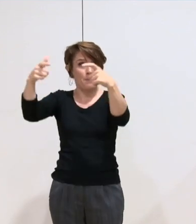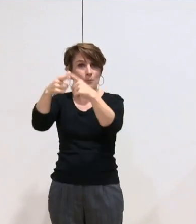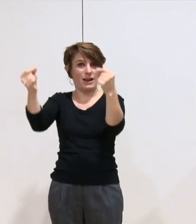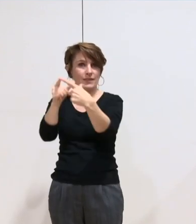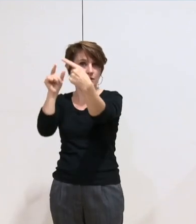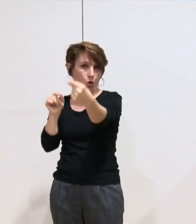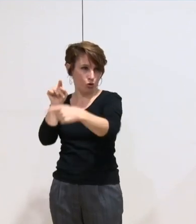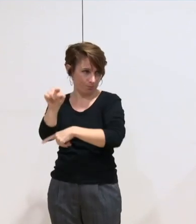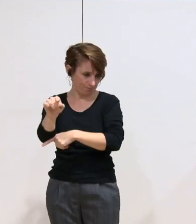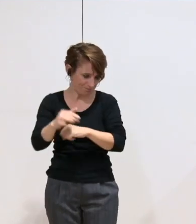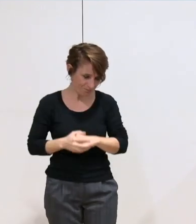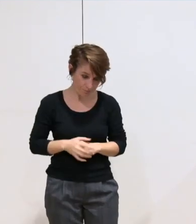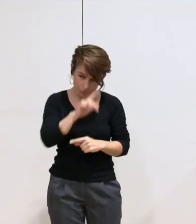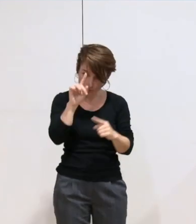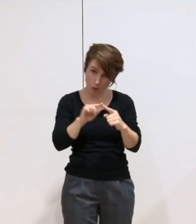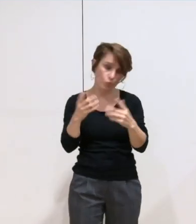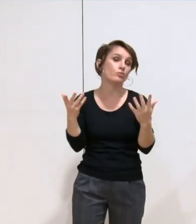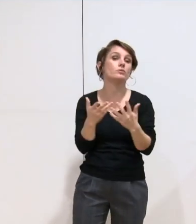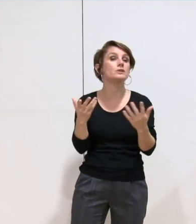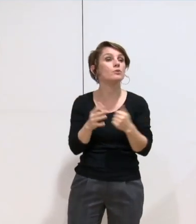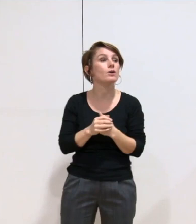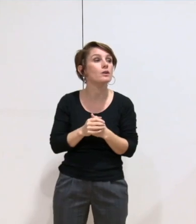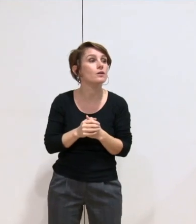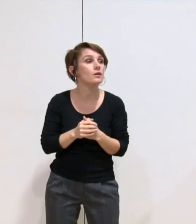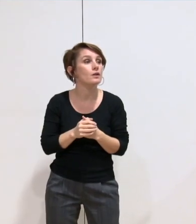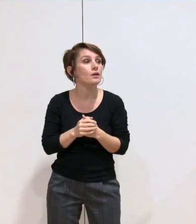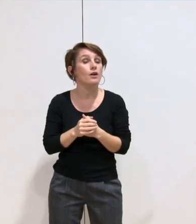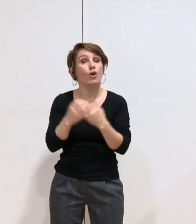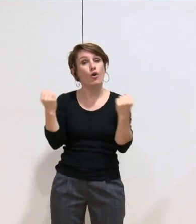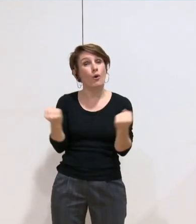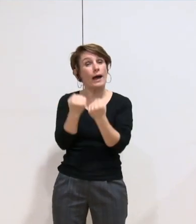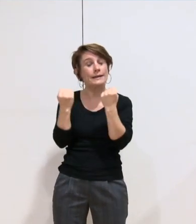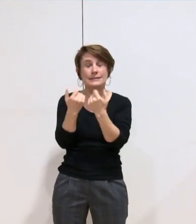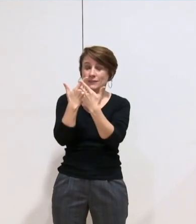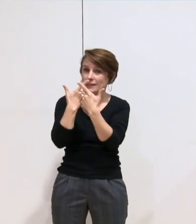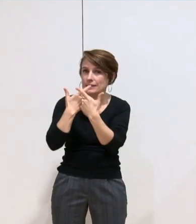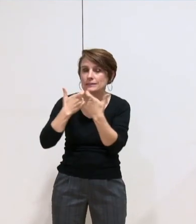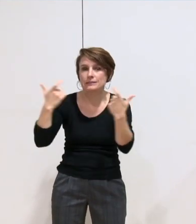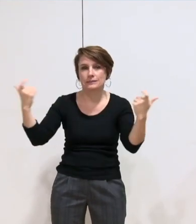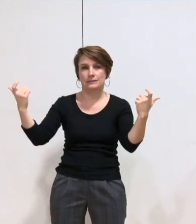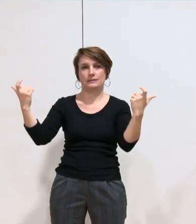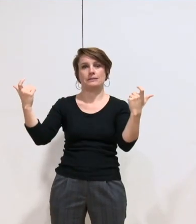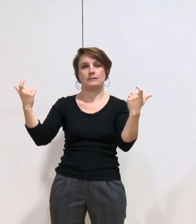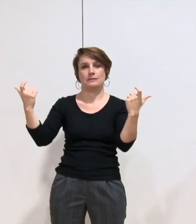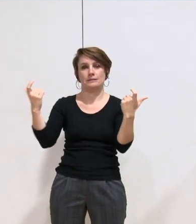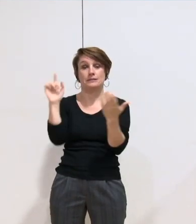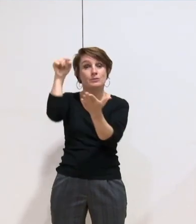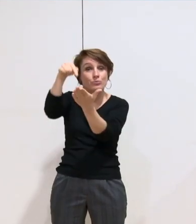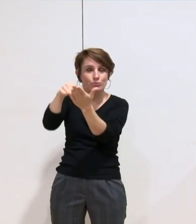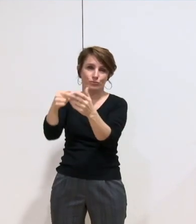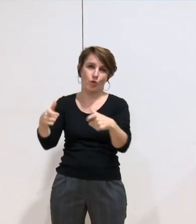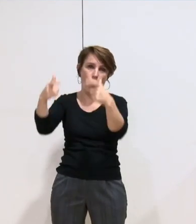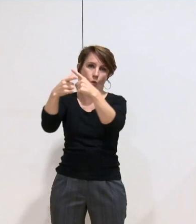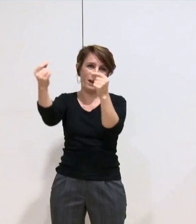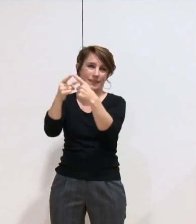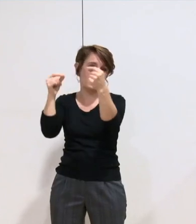à l'équilibre économique et à la diversité des activités qui seront présentées dans le cadre du Palais des Sports,